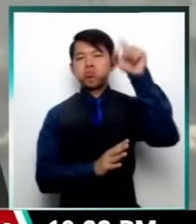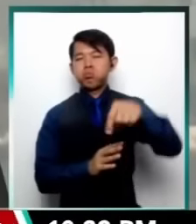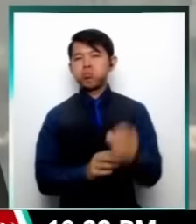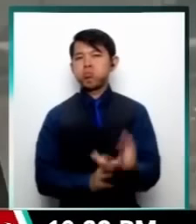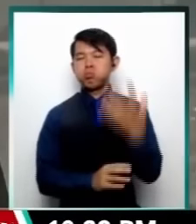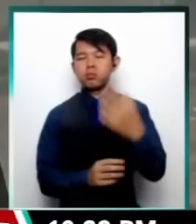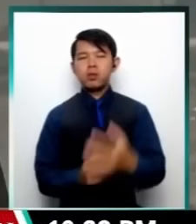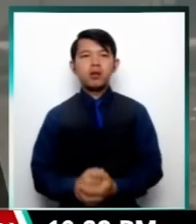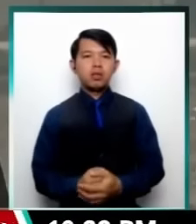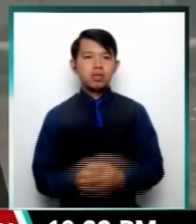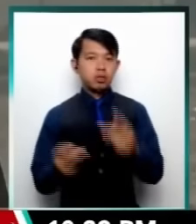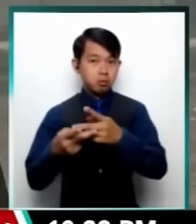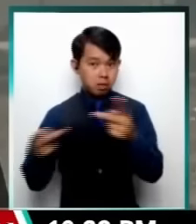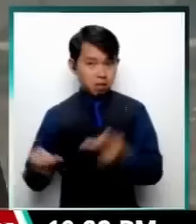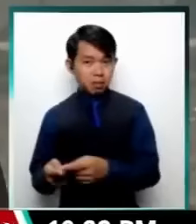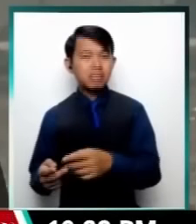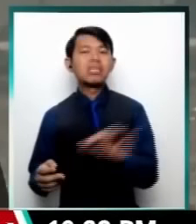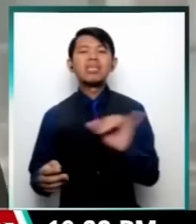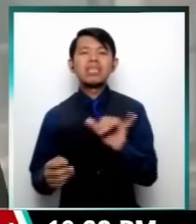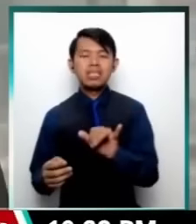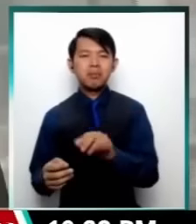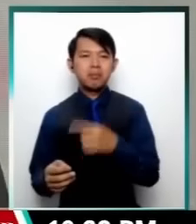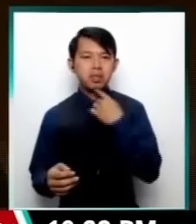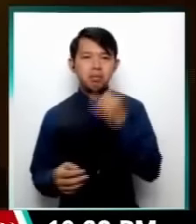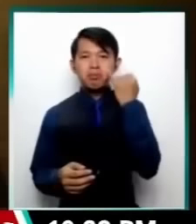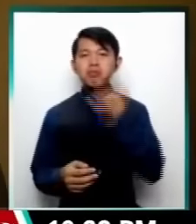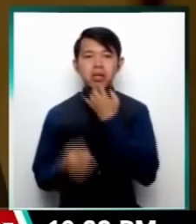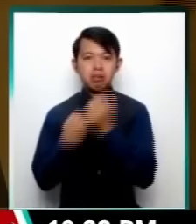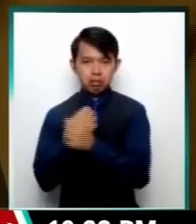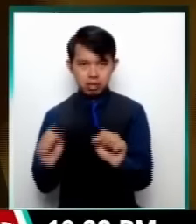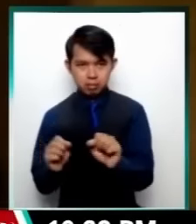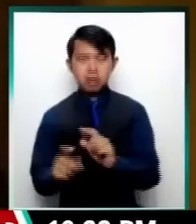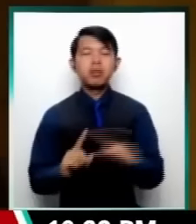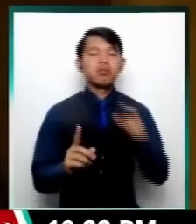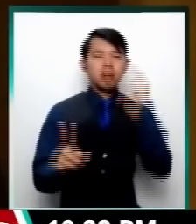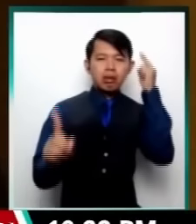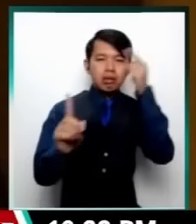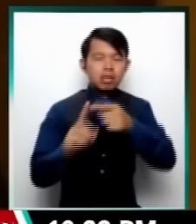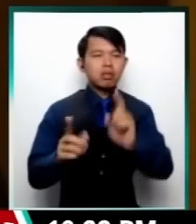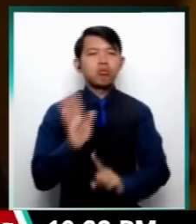na ligtas ay tinatarget na rin ng airstrikes.